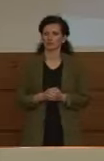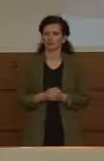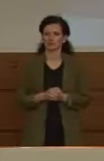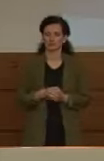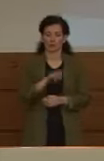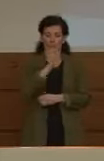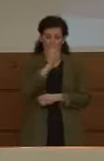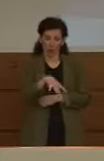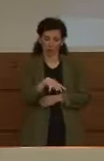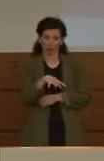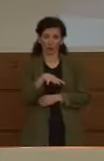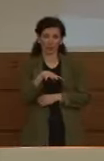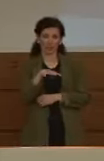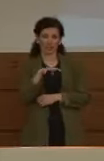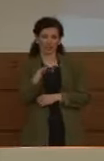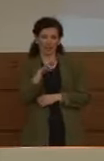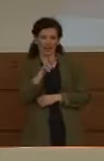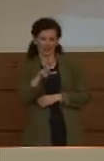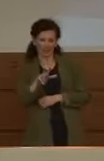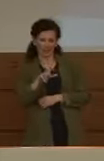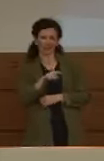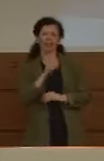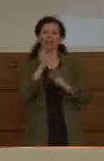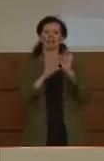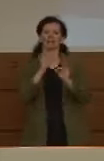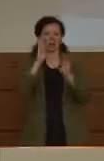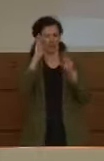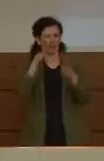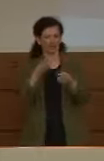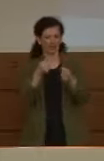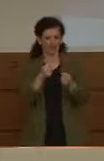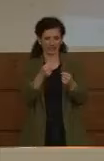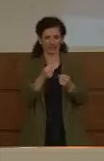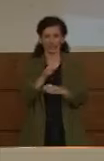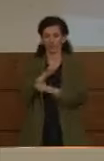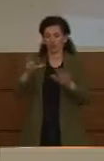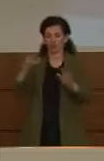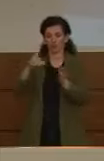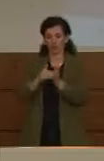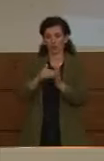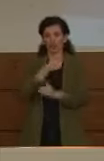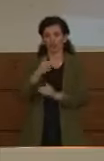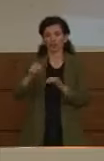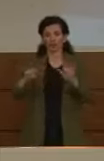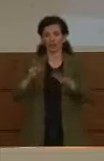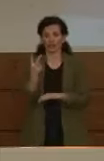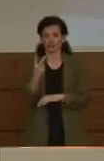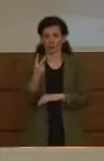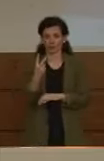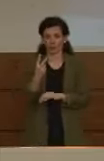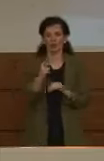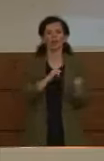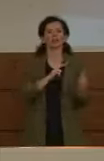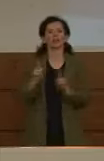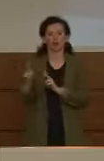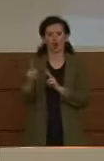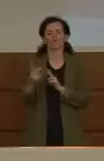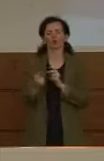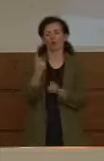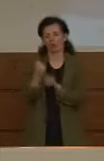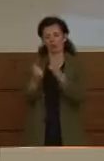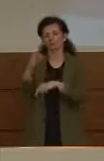mila 0 23 sono in terapia intensiva 28.000 192 sono ricoverati con sintomi